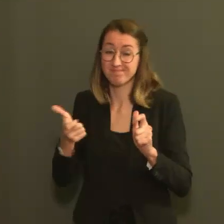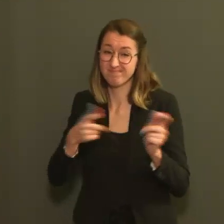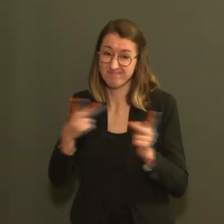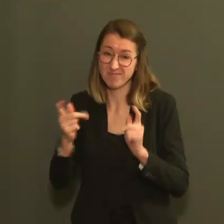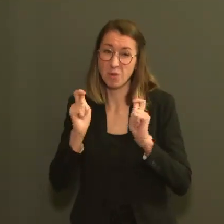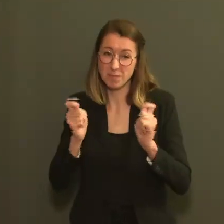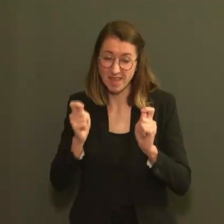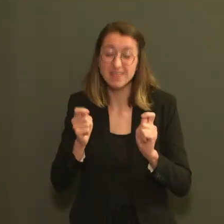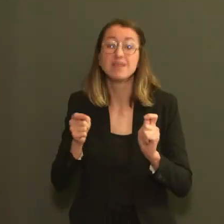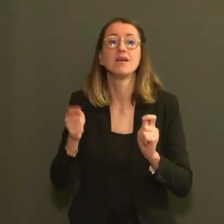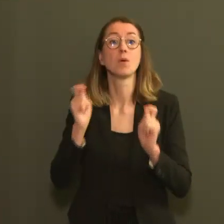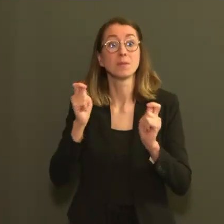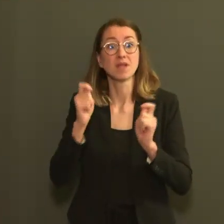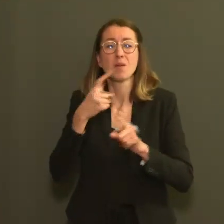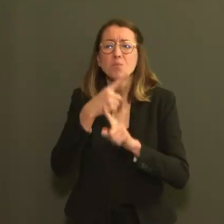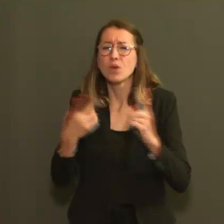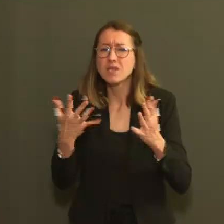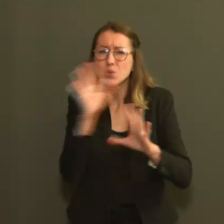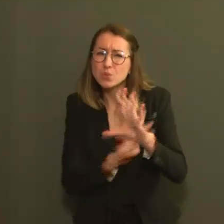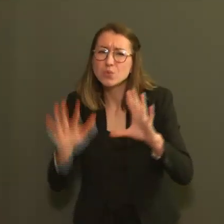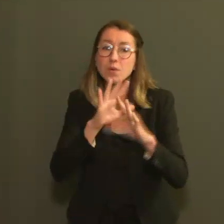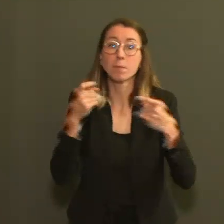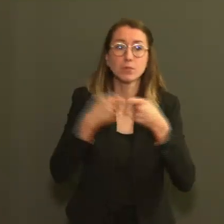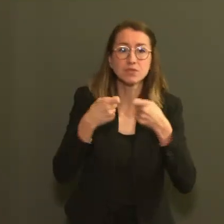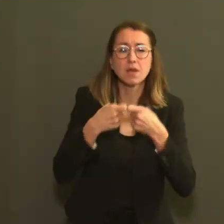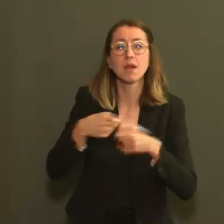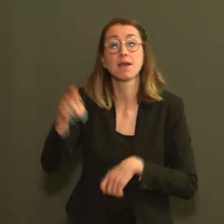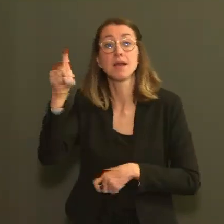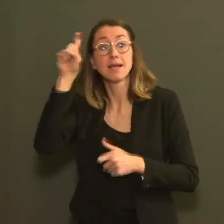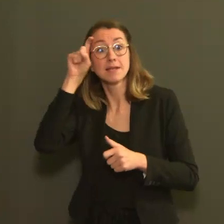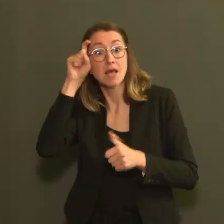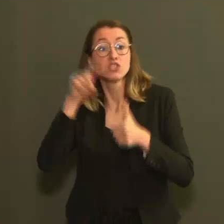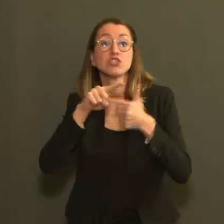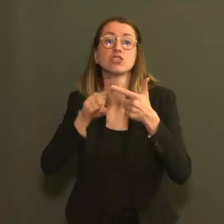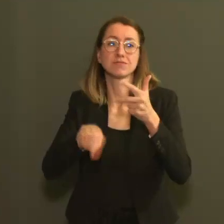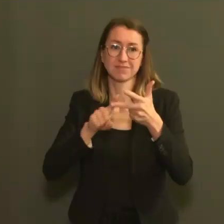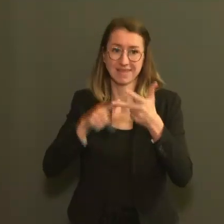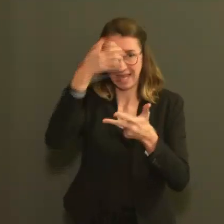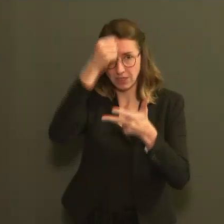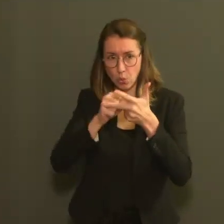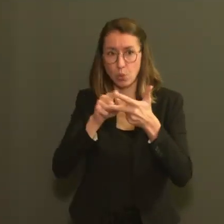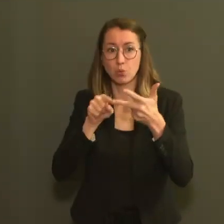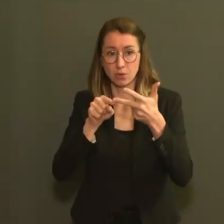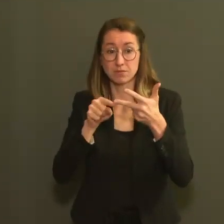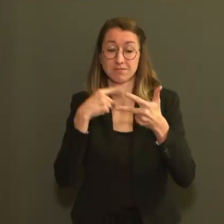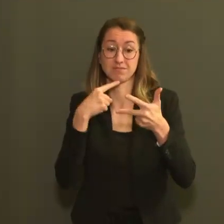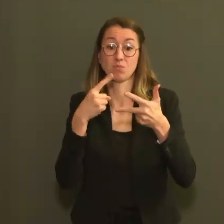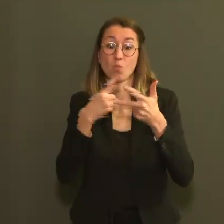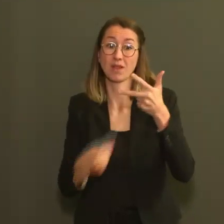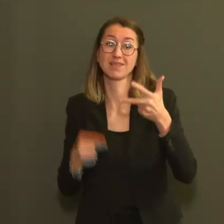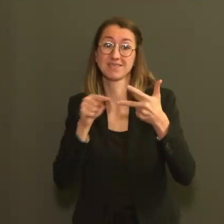Bruxelles, à Liège, province de Liège et dans la province du Hainaut. Mais toutes les provinces augmentent clairement.